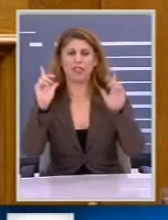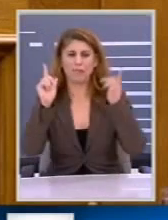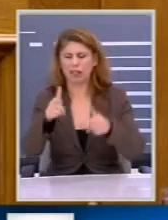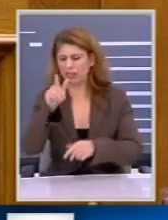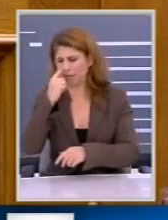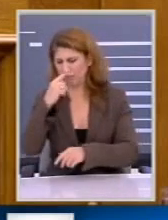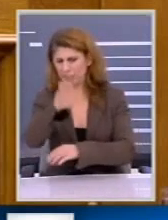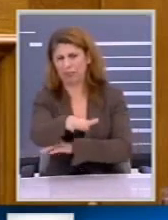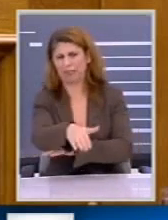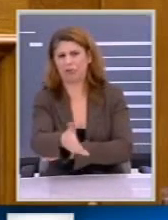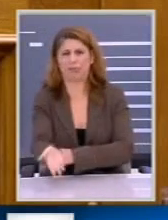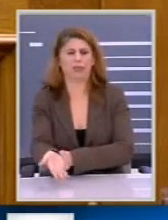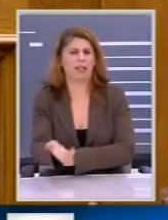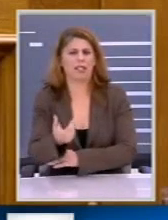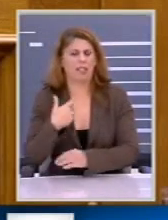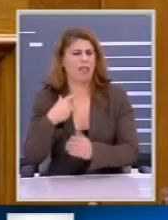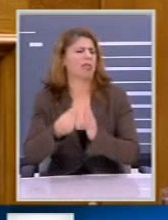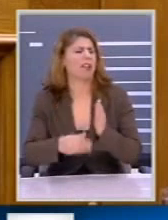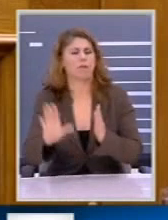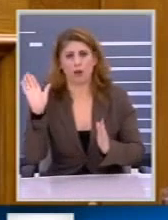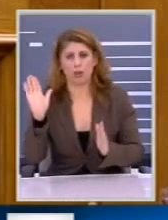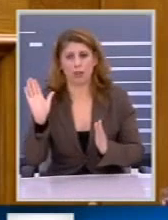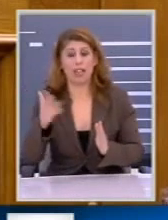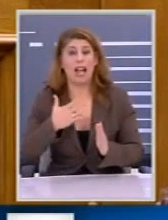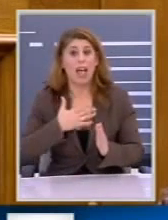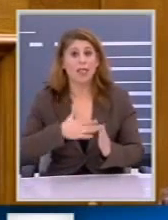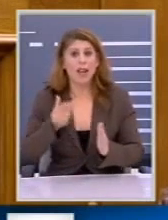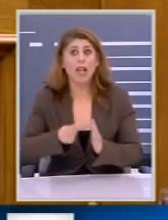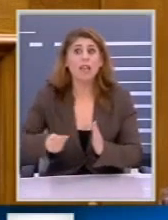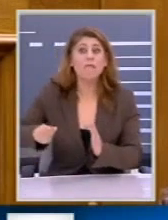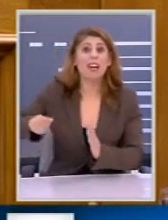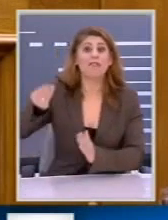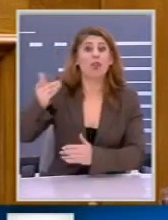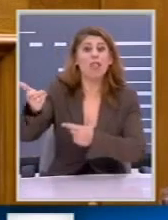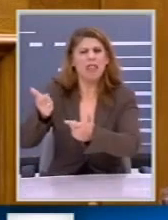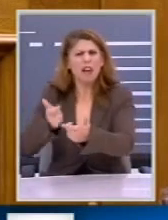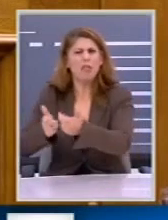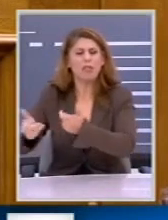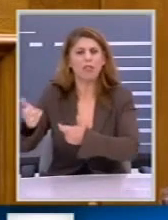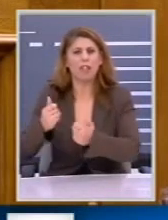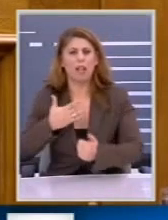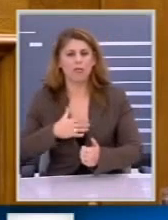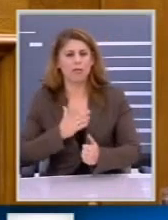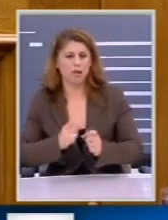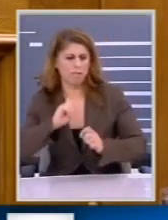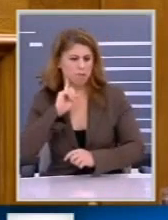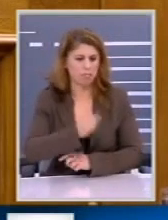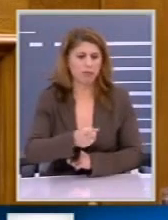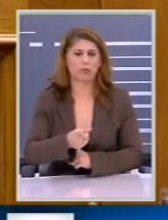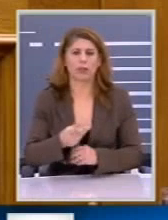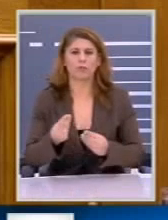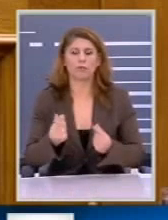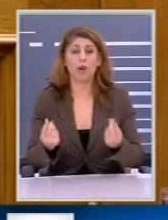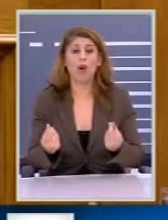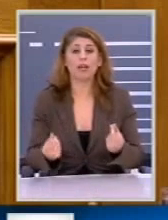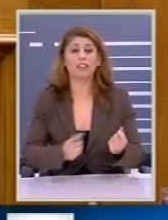δημοκρατία. Χρησιμοποίησαν τον υπερδανισμό για να συνεχίσουν να επιβάλλονται στην πολιτική ζωή με προκλητική επίδειξη